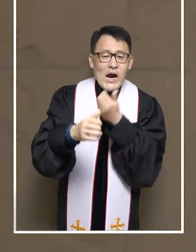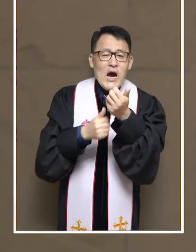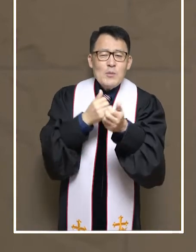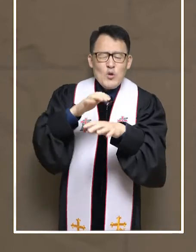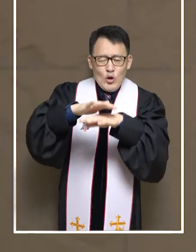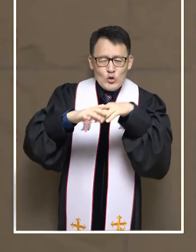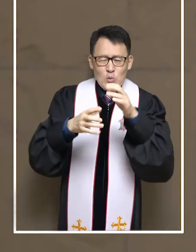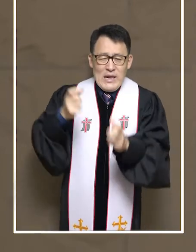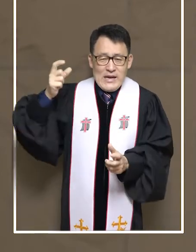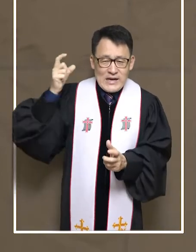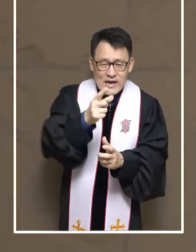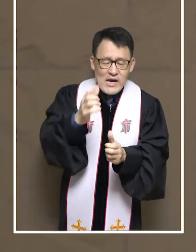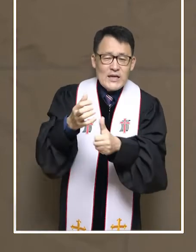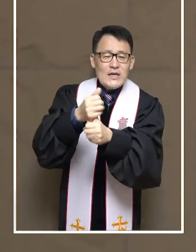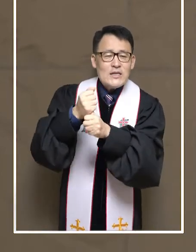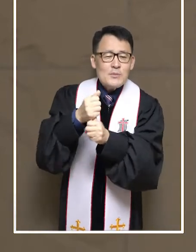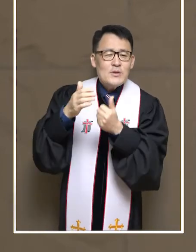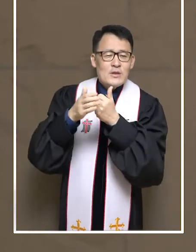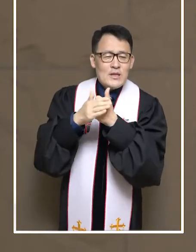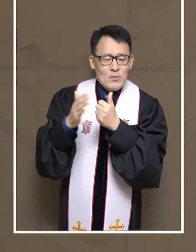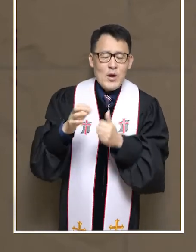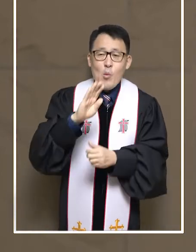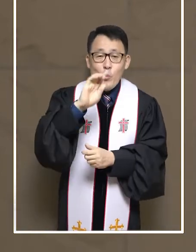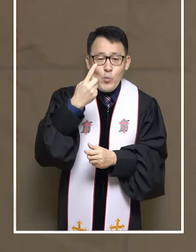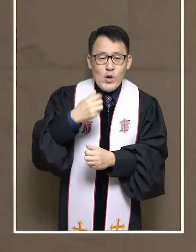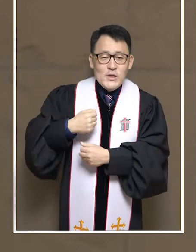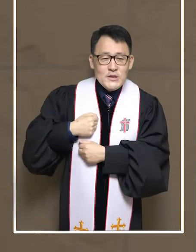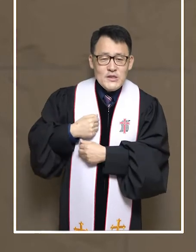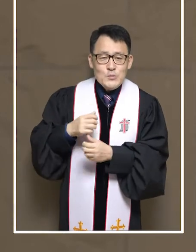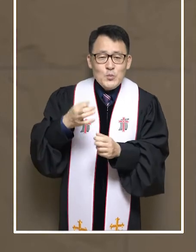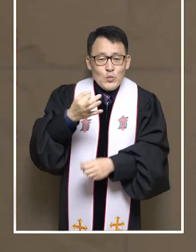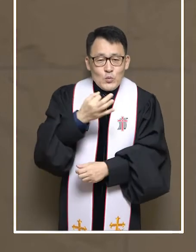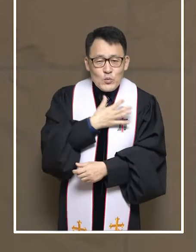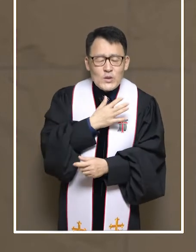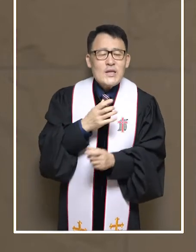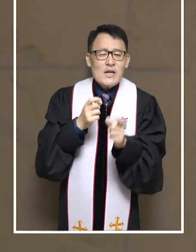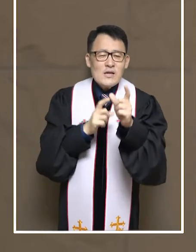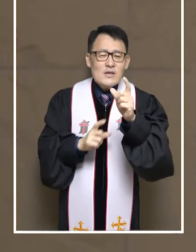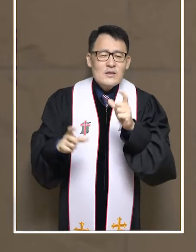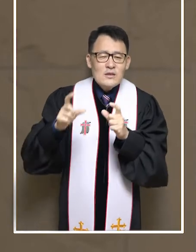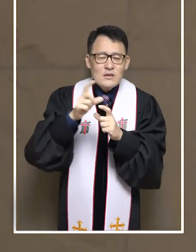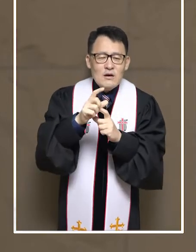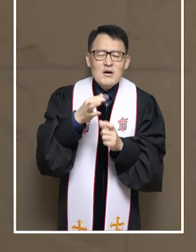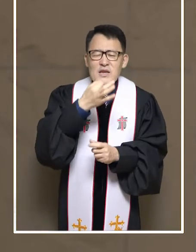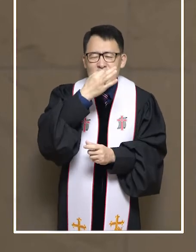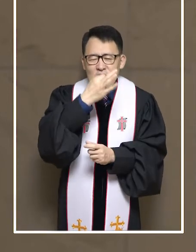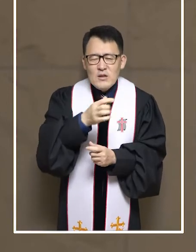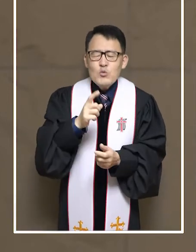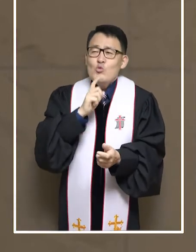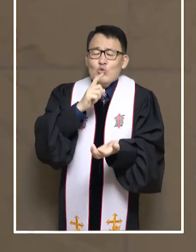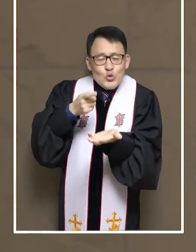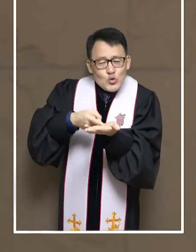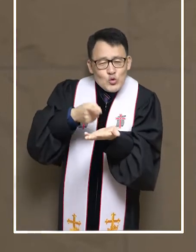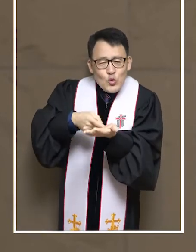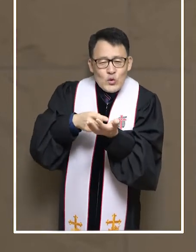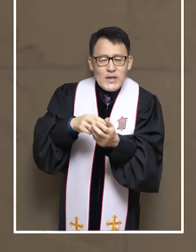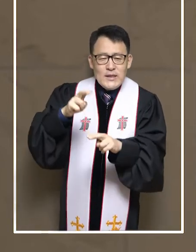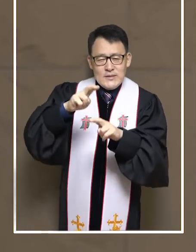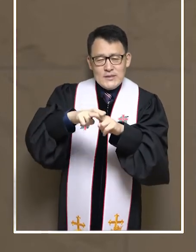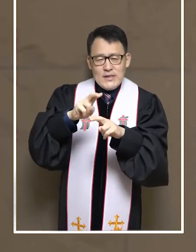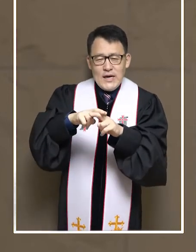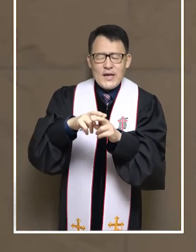손 잡지 않고 하나님의 손을 굳건하게 잡았기 때문에 보디발조차도 우러러보기 힘든